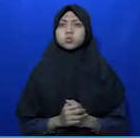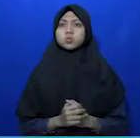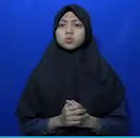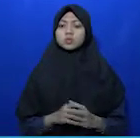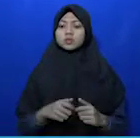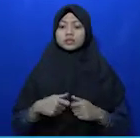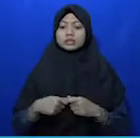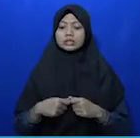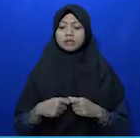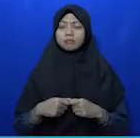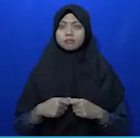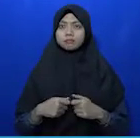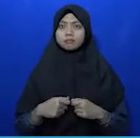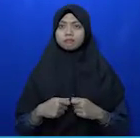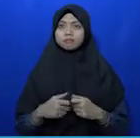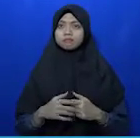saham